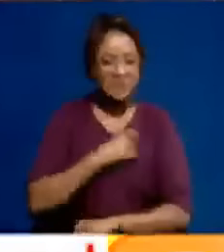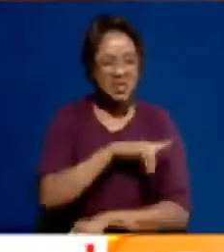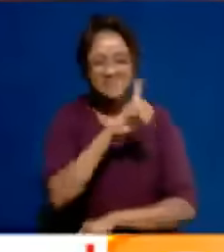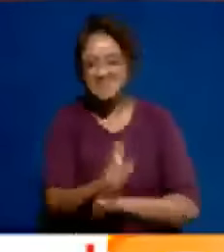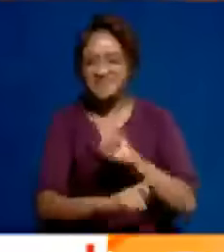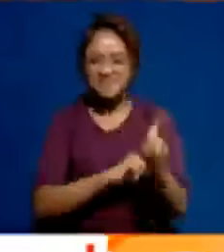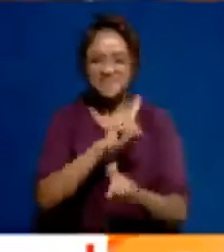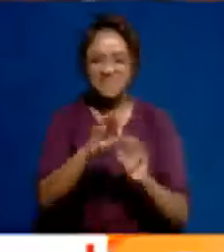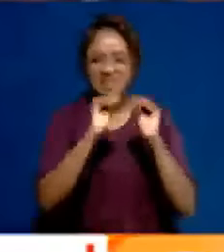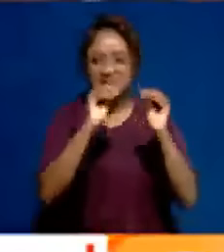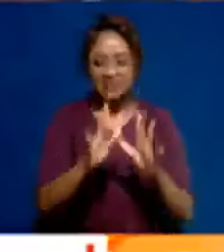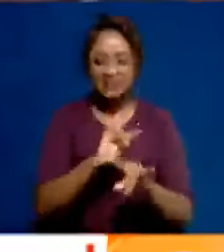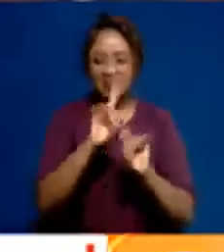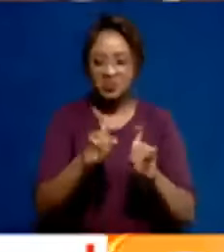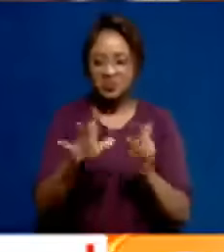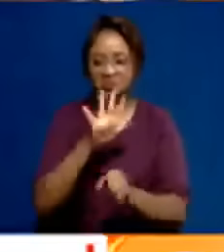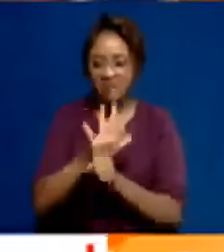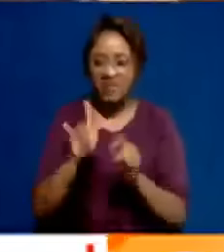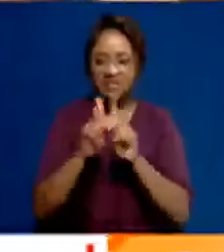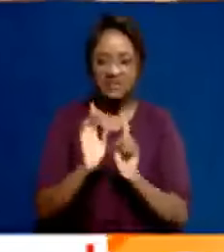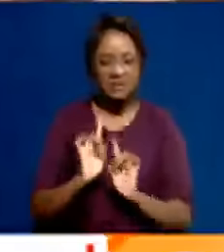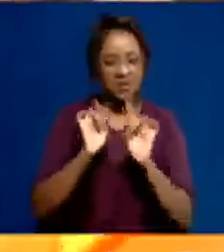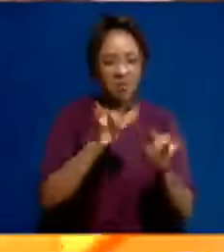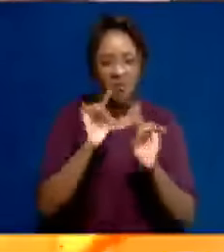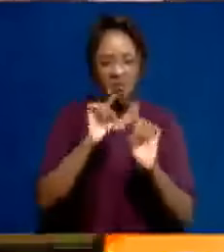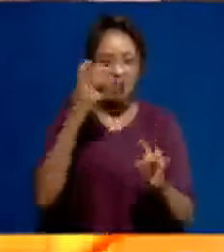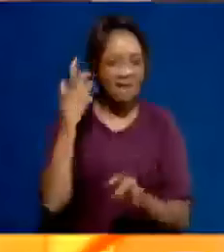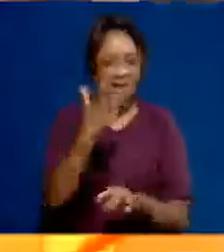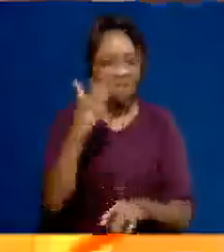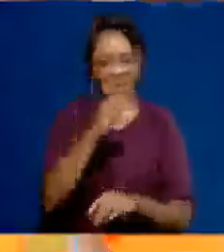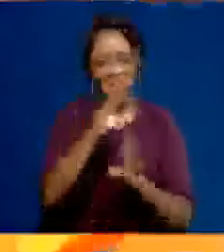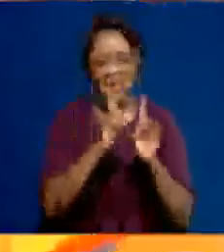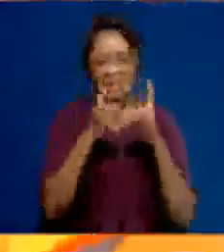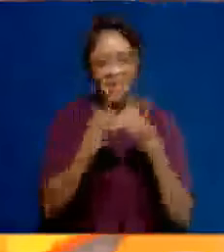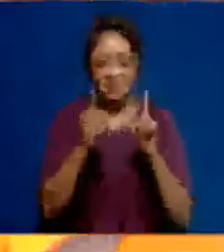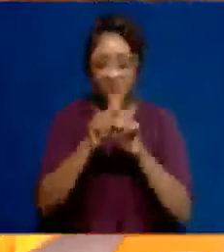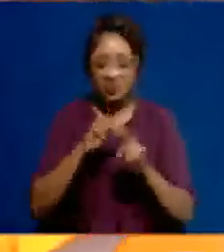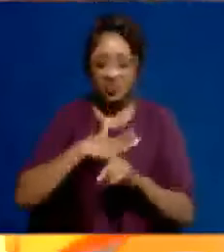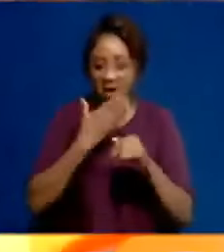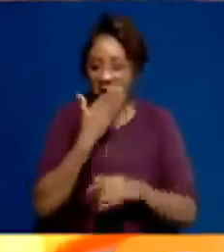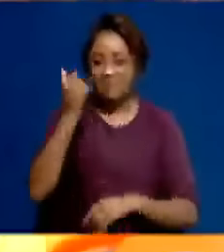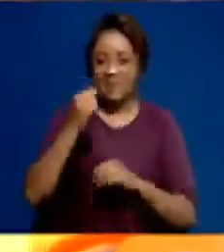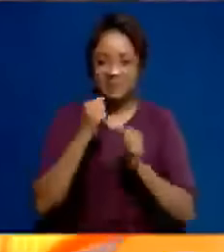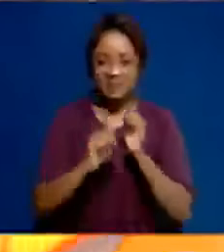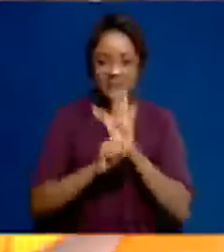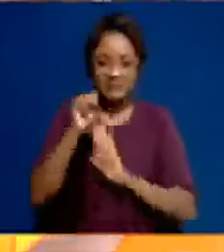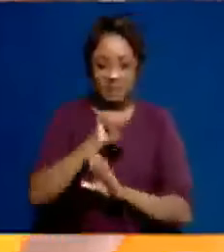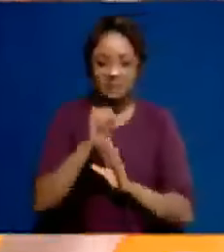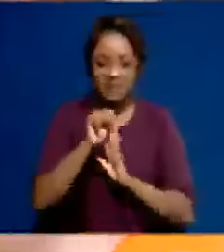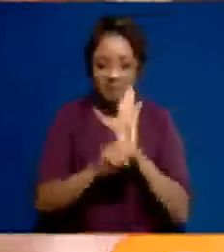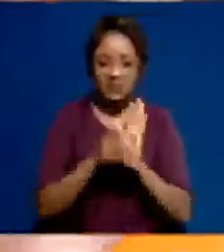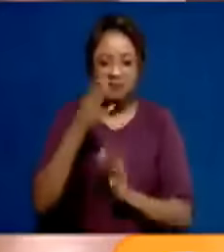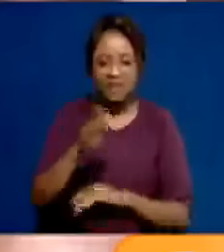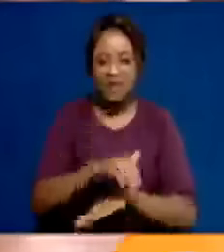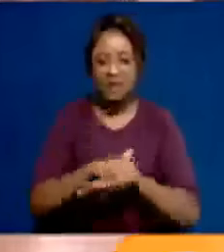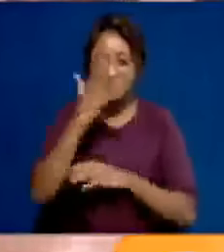following them in their departments, and in fact my weakest subject was English, but I knew at the end, because the